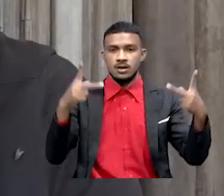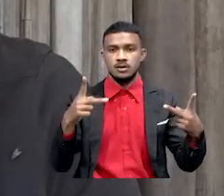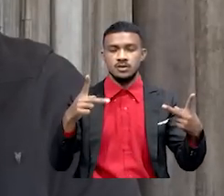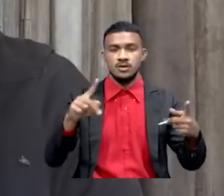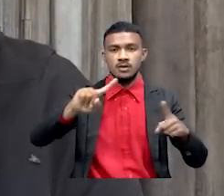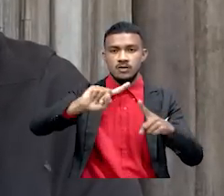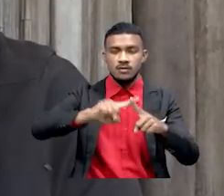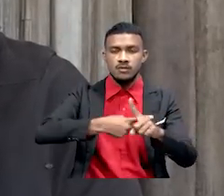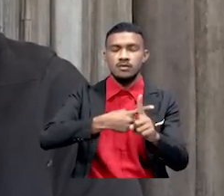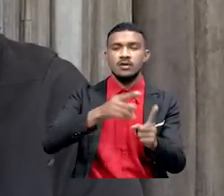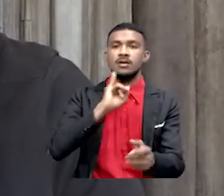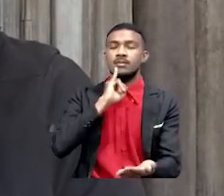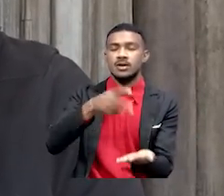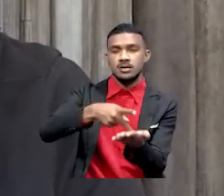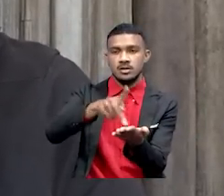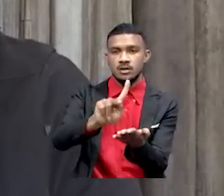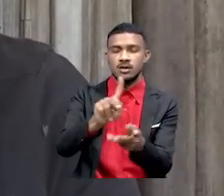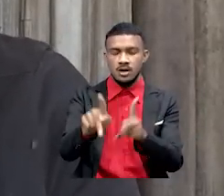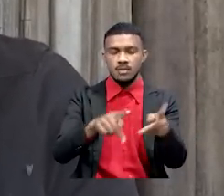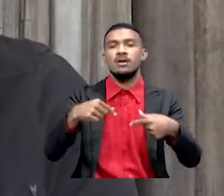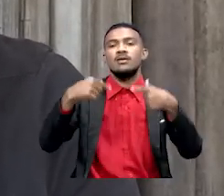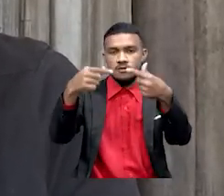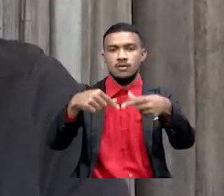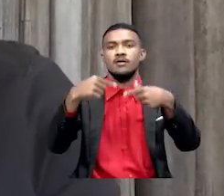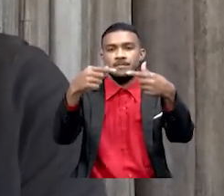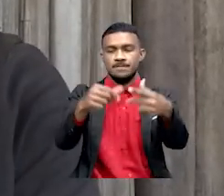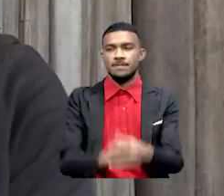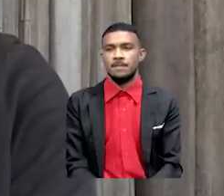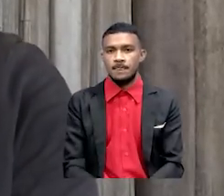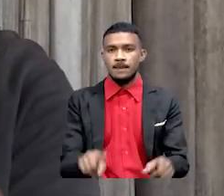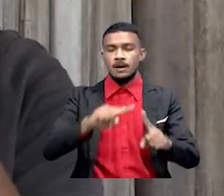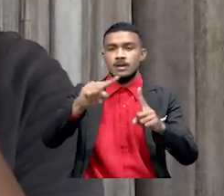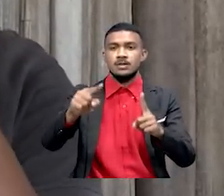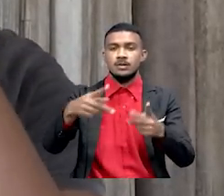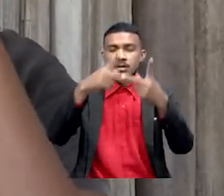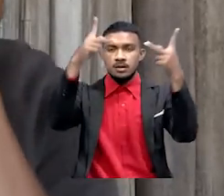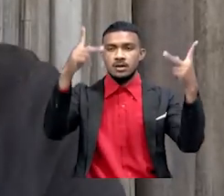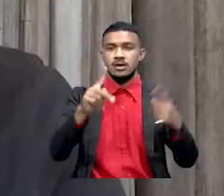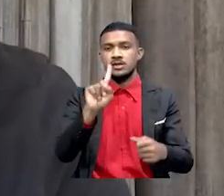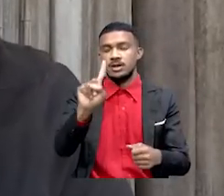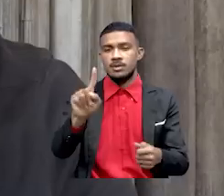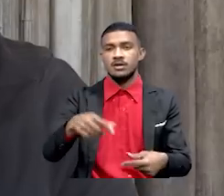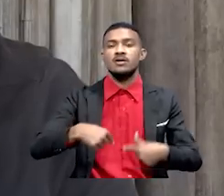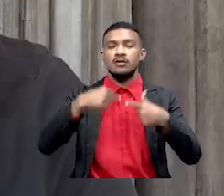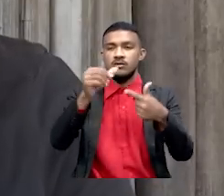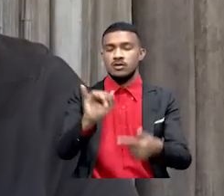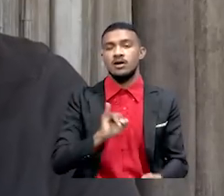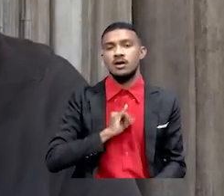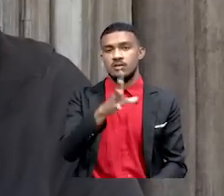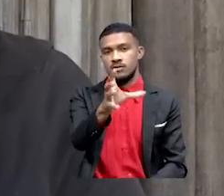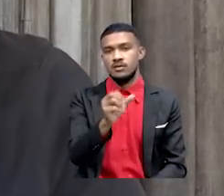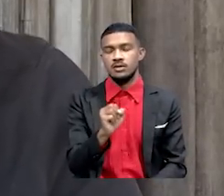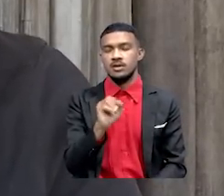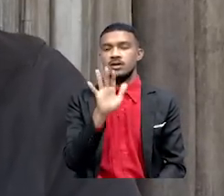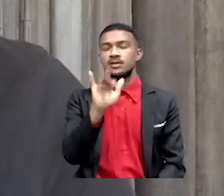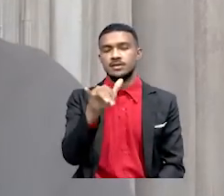Pulan maselo. Ema po. So keos idadit ma po, po hau poti. Maksin.